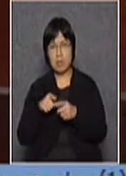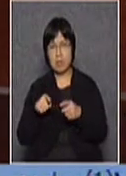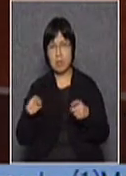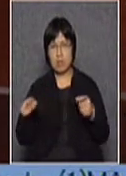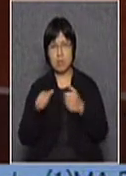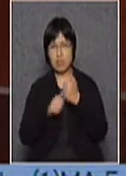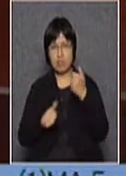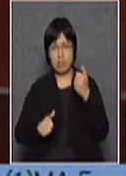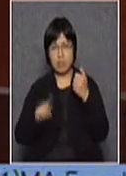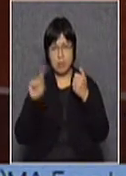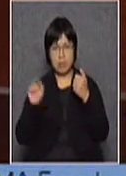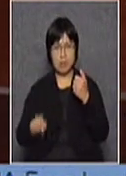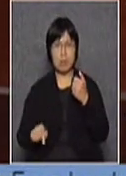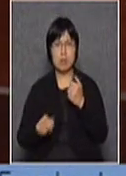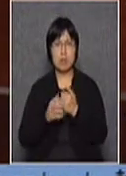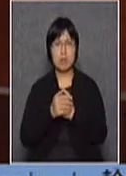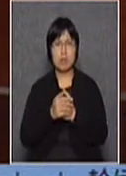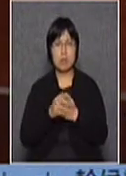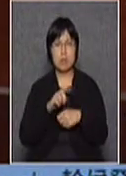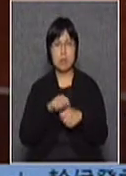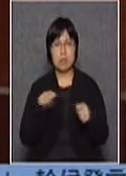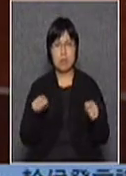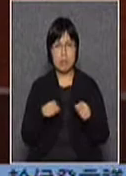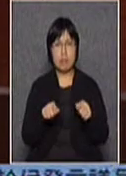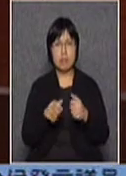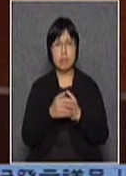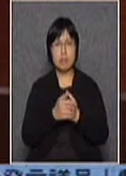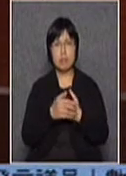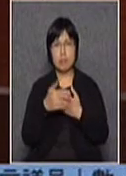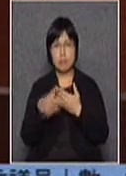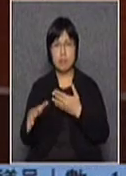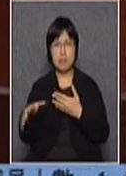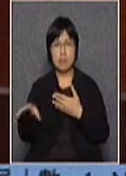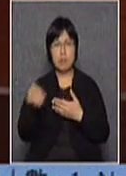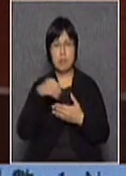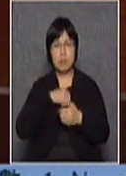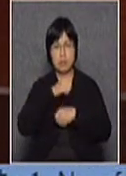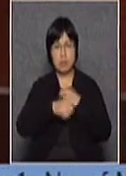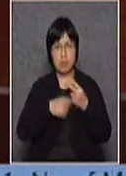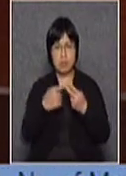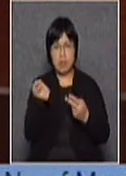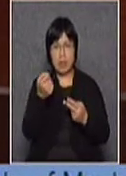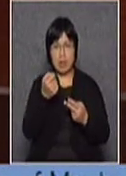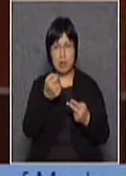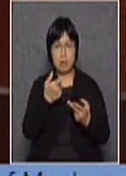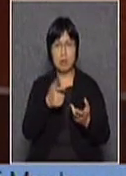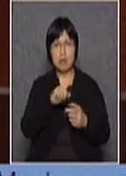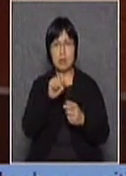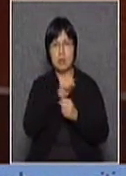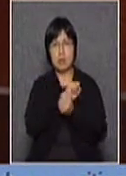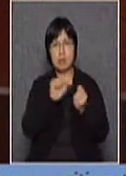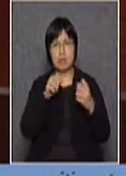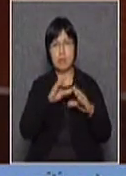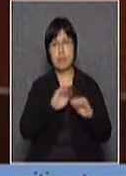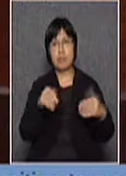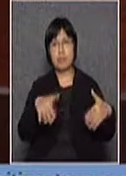那即是怎樣呢？即是短暫性那些呢就輸入外勞，可以快快手手解決了它，就